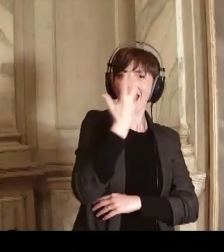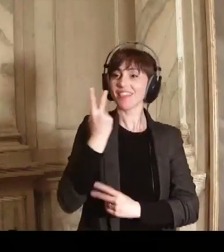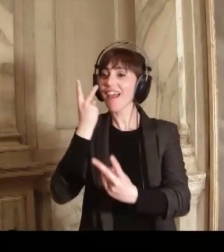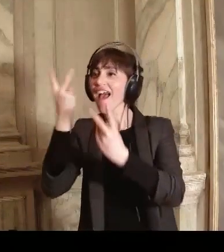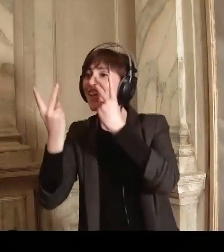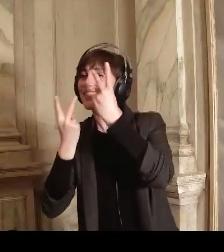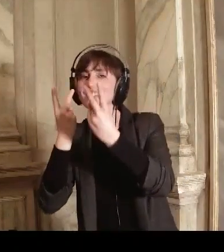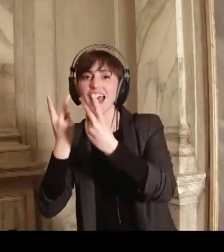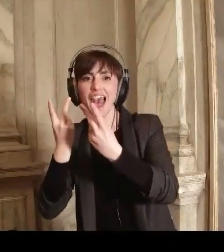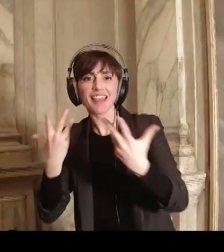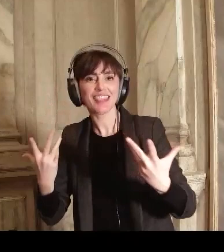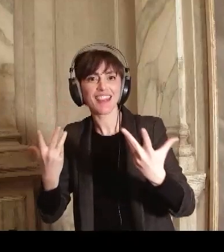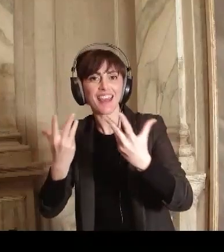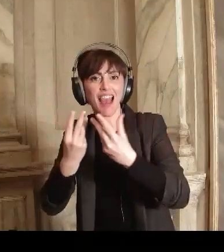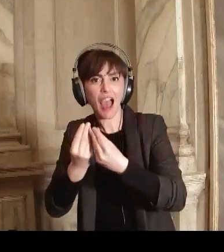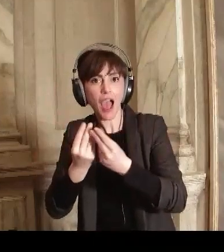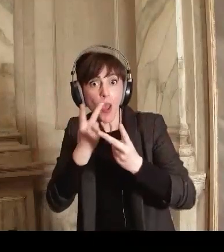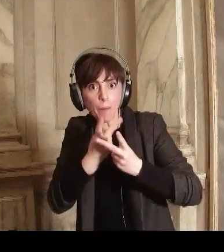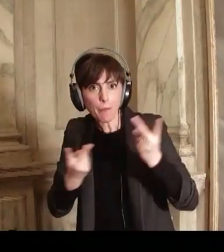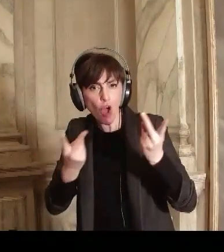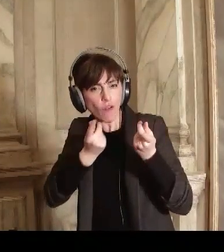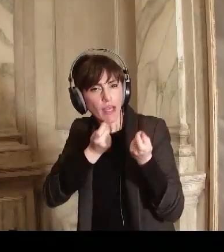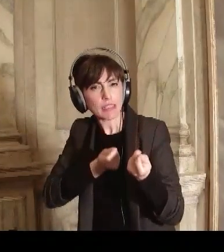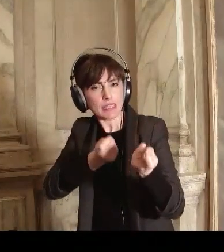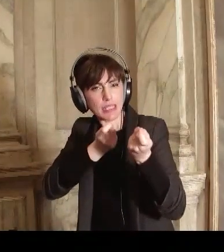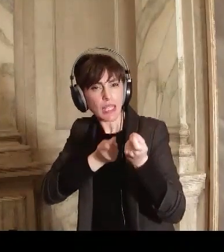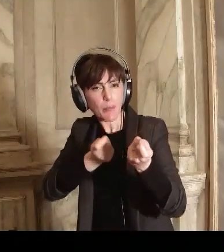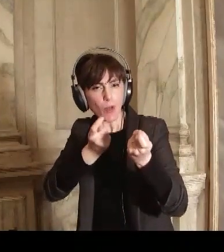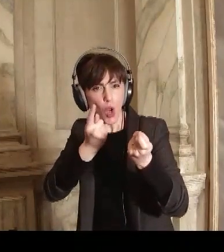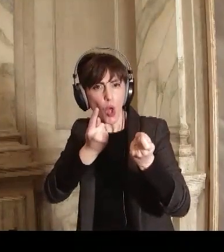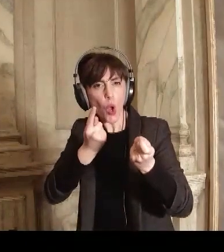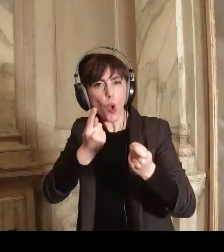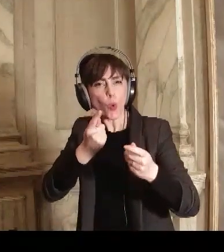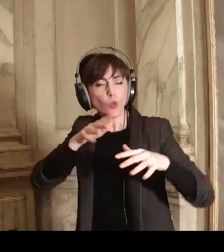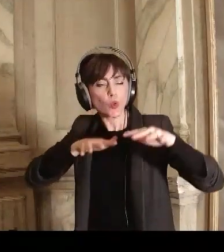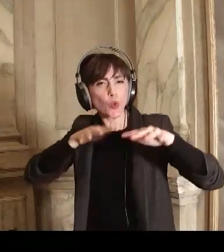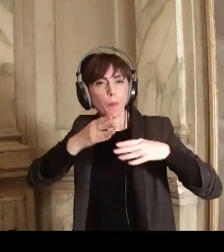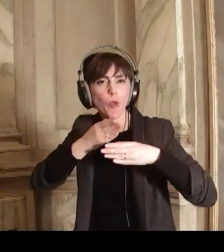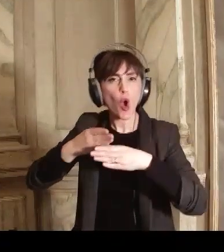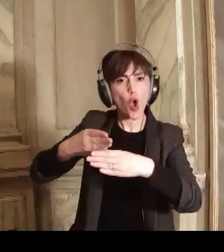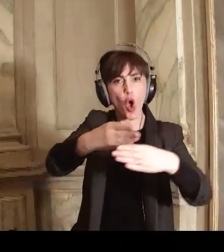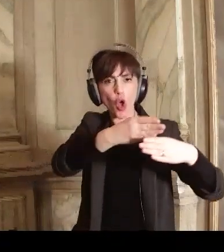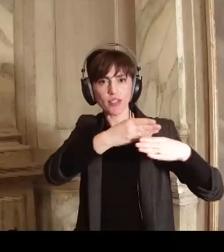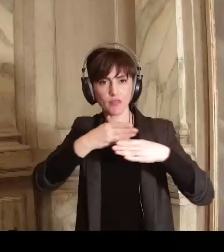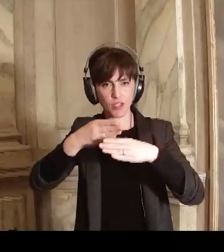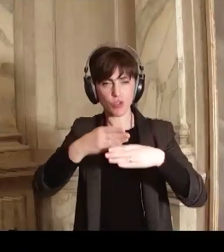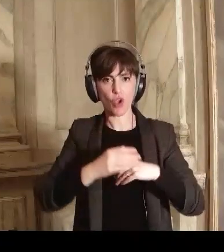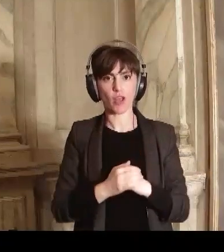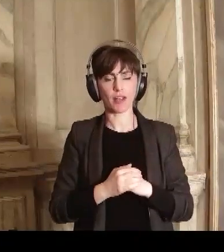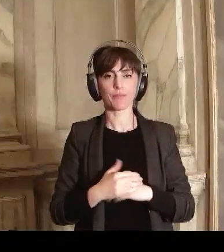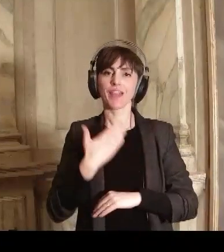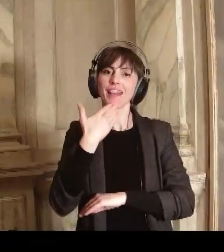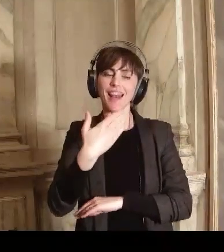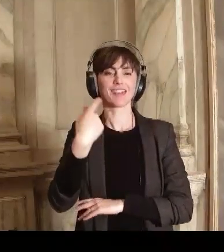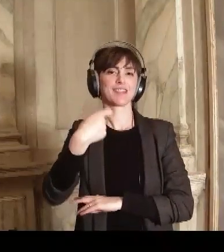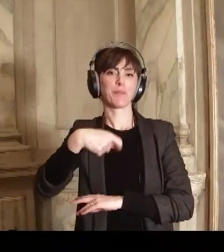di innestare una qualche condivisione, un principio di dubbio. Il ringraziamento anche quest'anno va al presidente